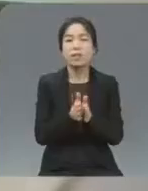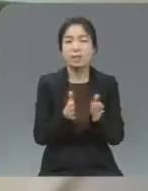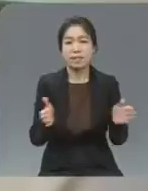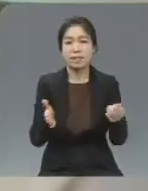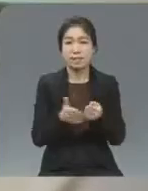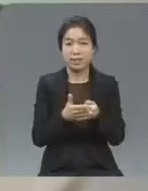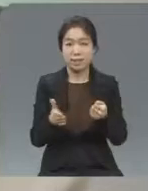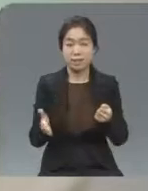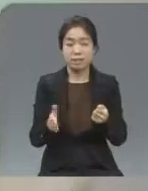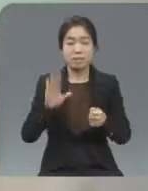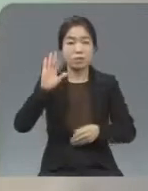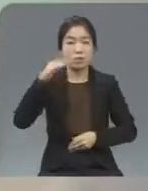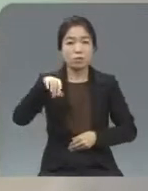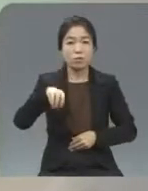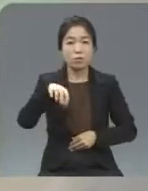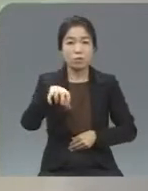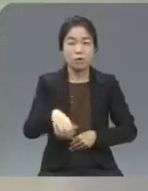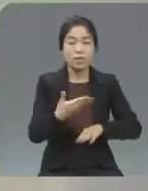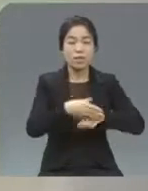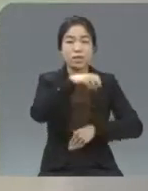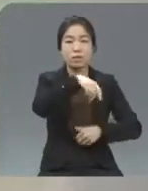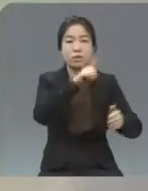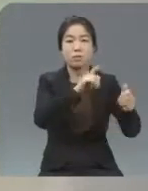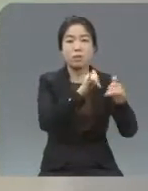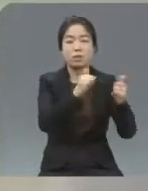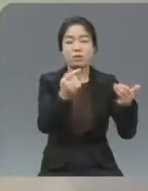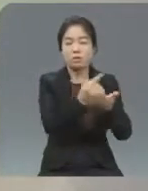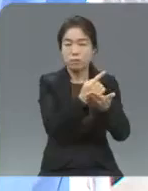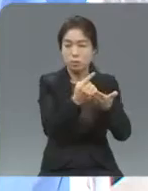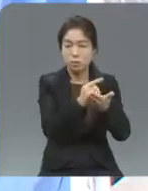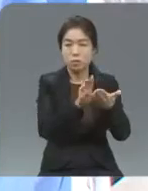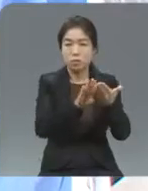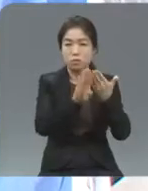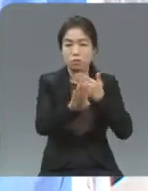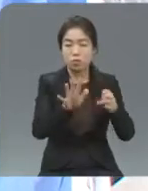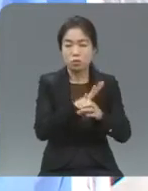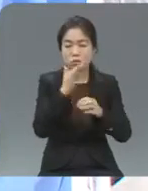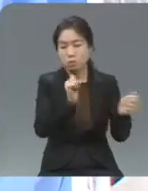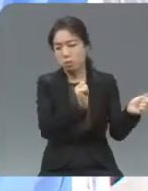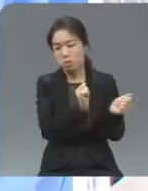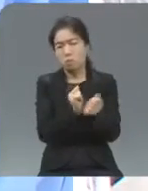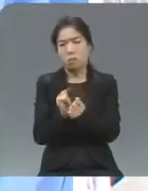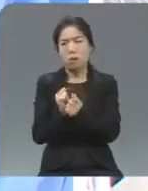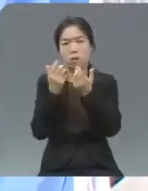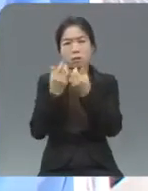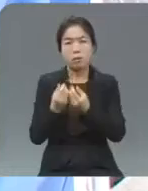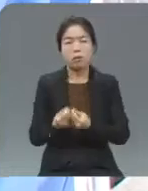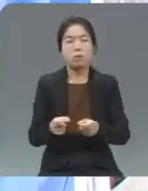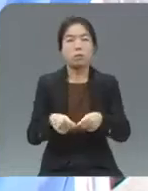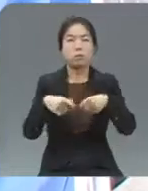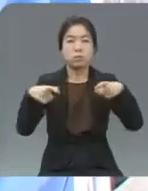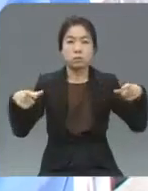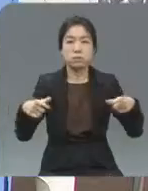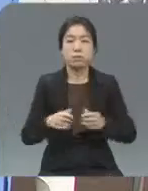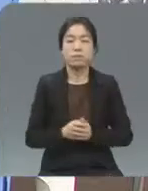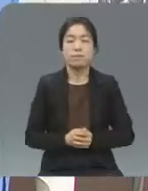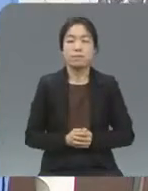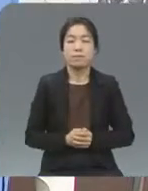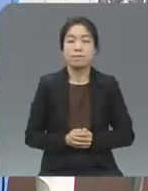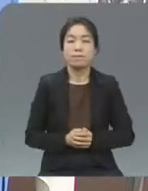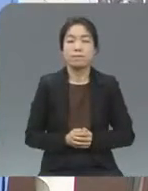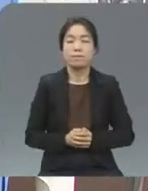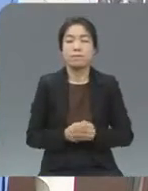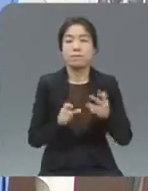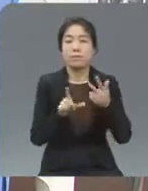시작되면서 최근 광주에서는 타 지역 확진자들과 접촉한 뒤 코로나19에 감염되는 사례가 늘고 있습니다.